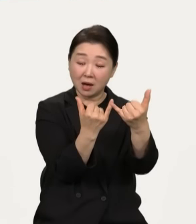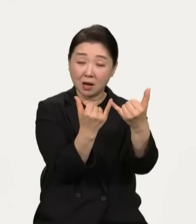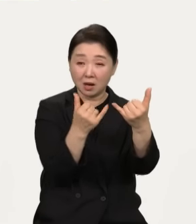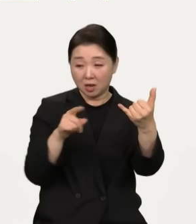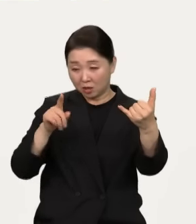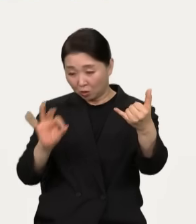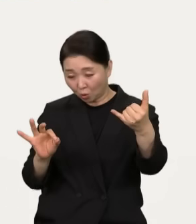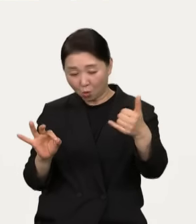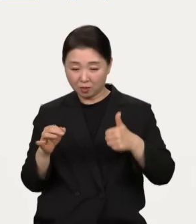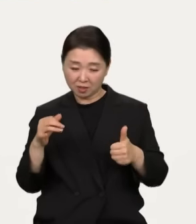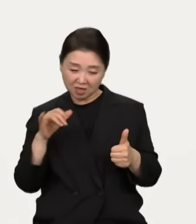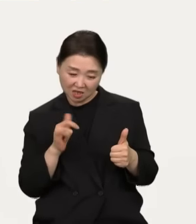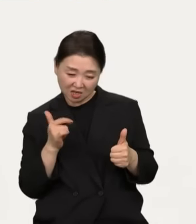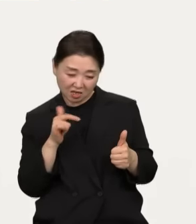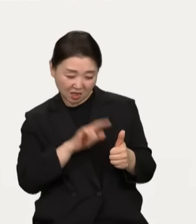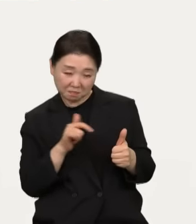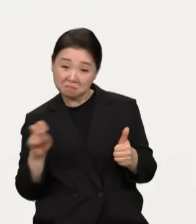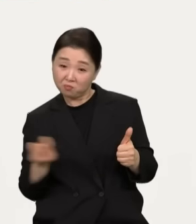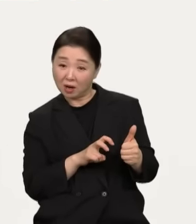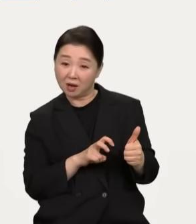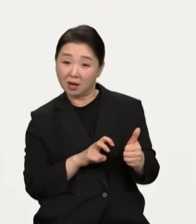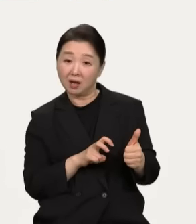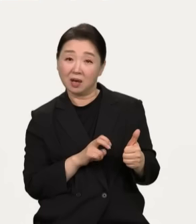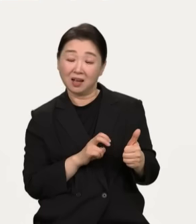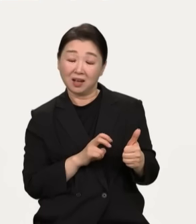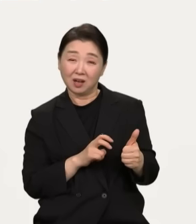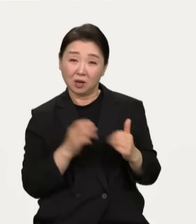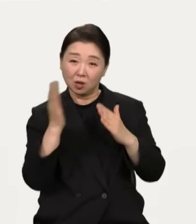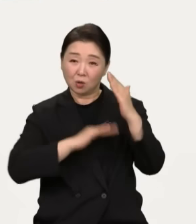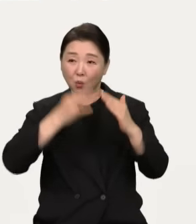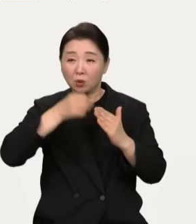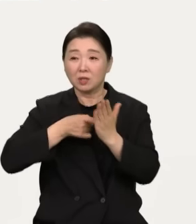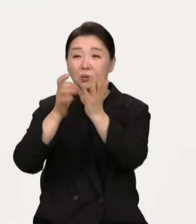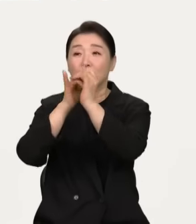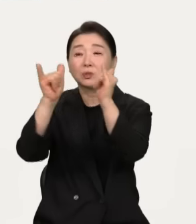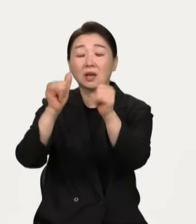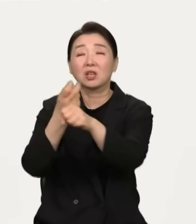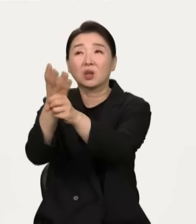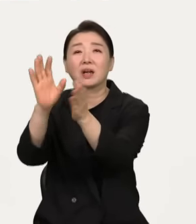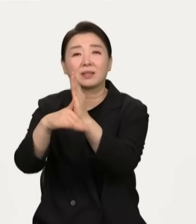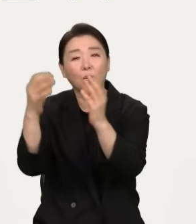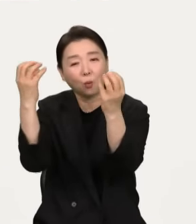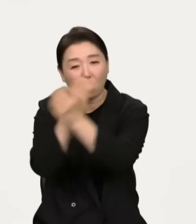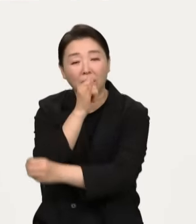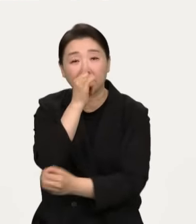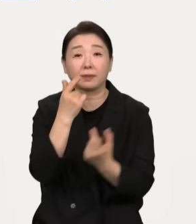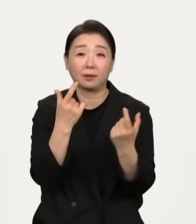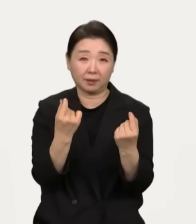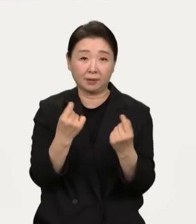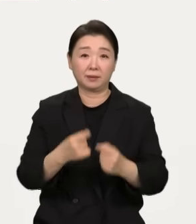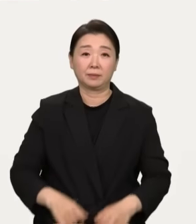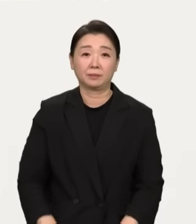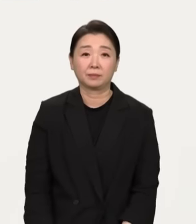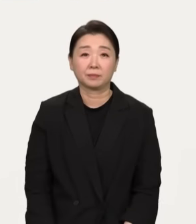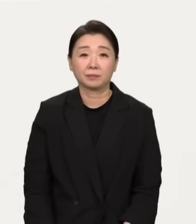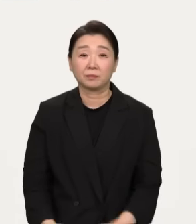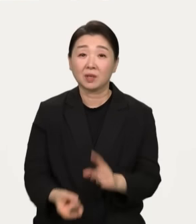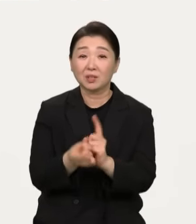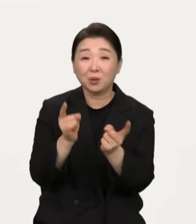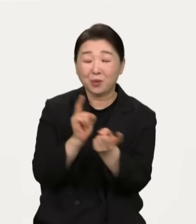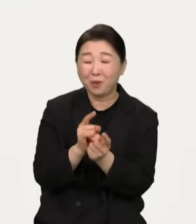임전 사단장에게 보낸 문자 내용 이런 것들을 공익 신고자에게 전하는 과정에서 좀 오해가 있었던 거 같다 이렇게 말을 합니다 그니까